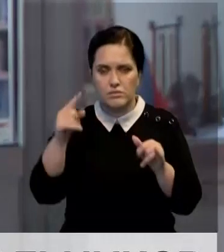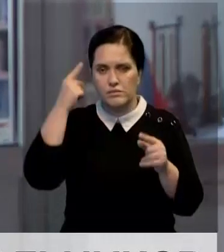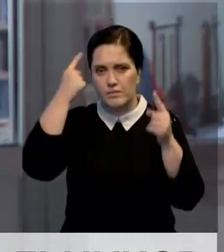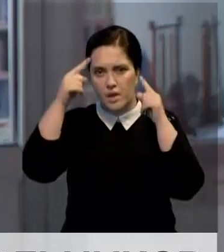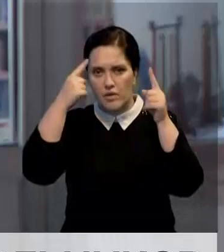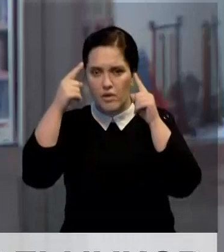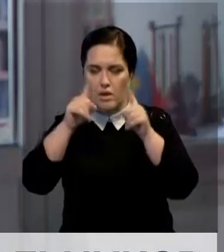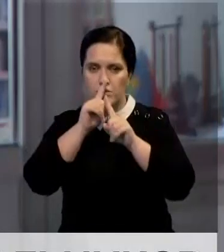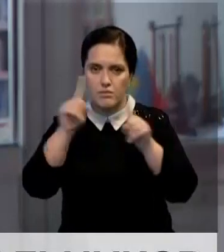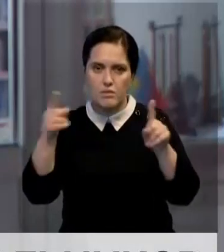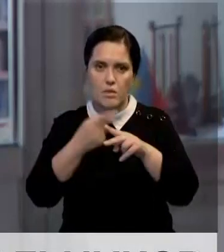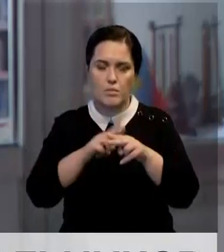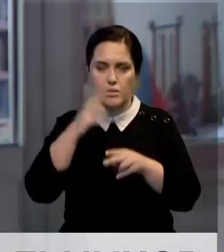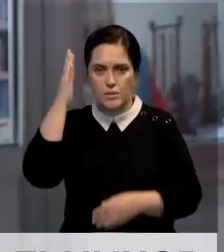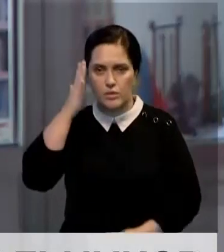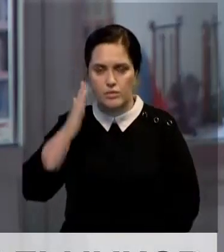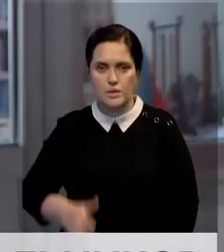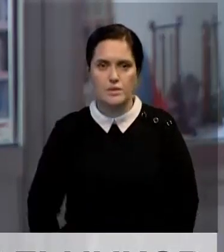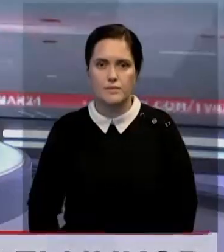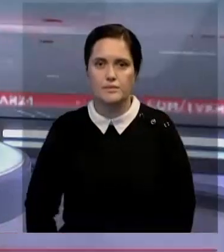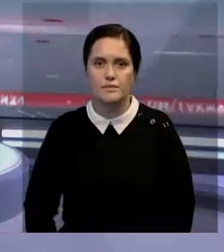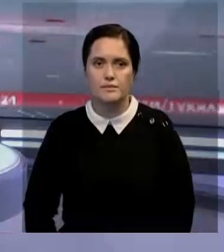пофантазировать, покреативить, подумать.